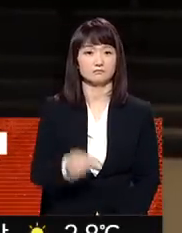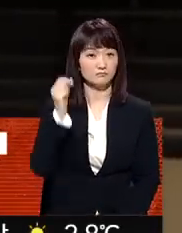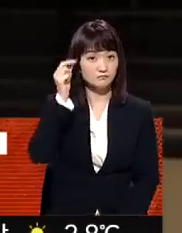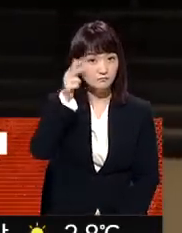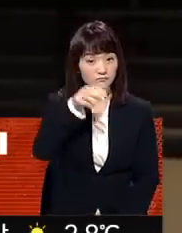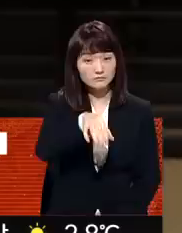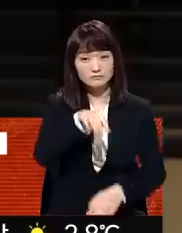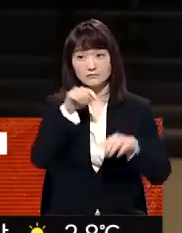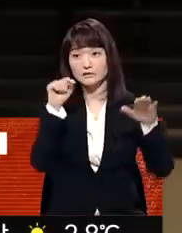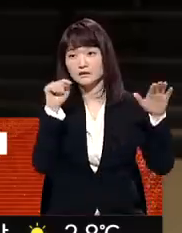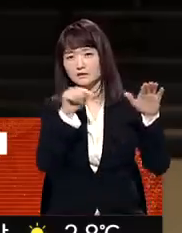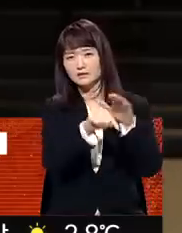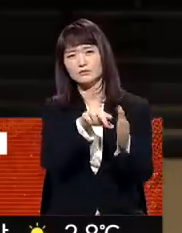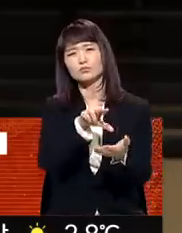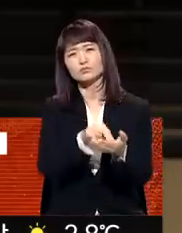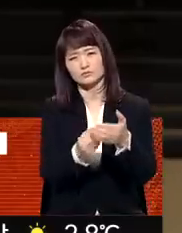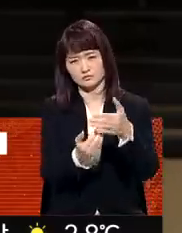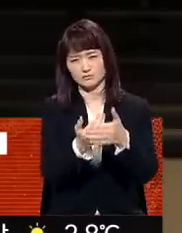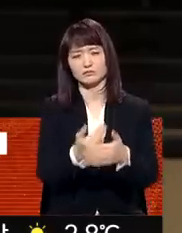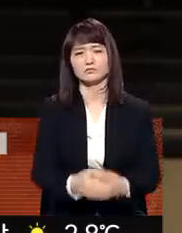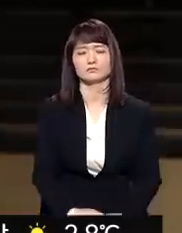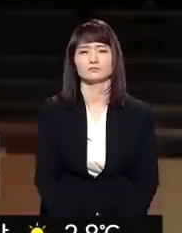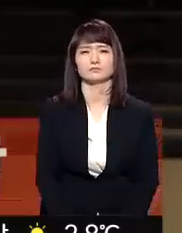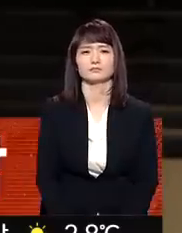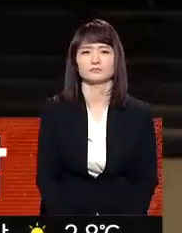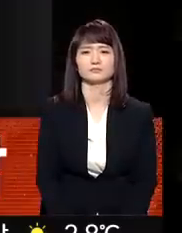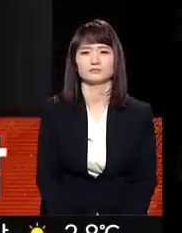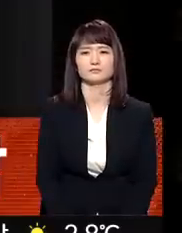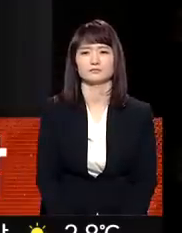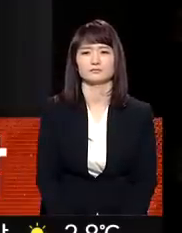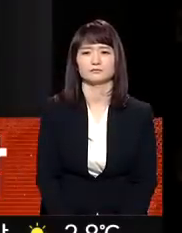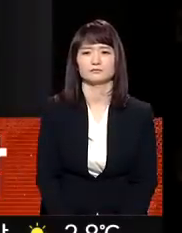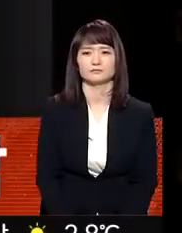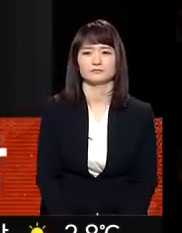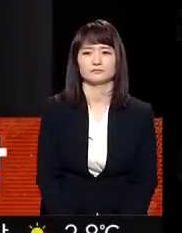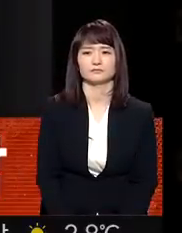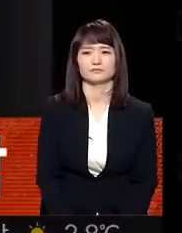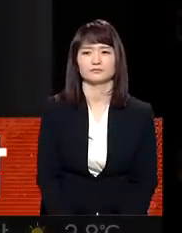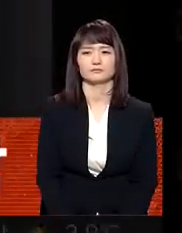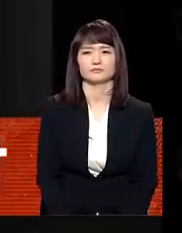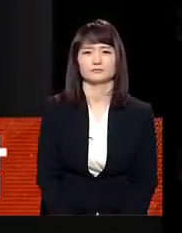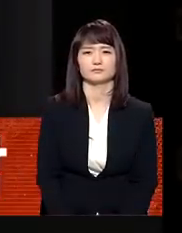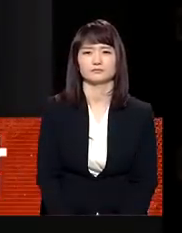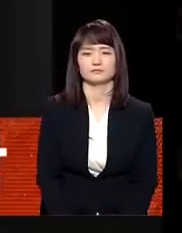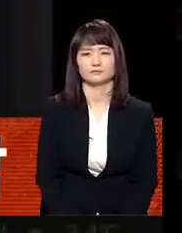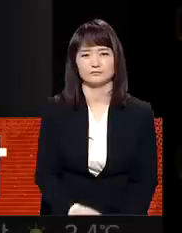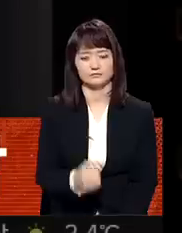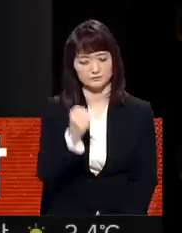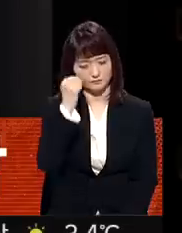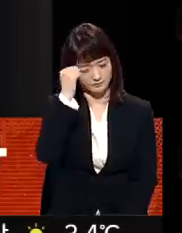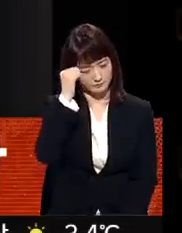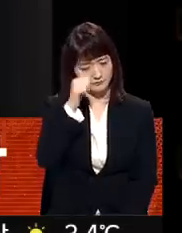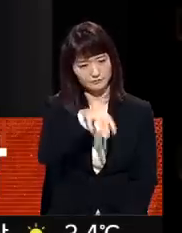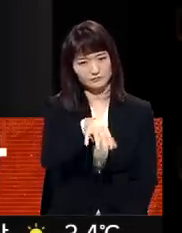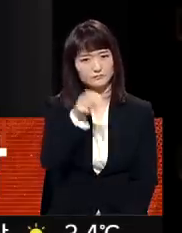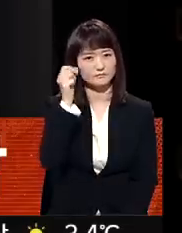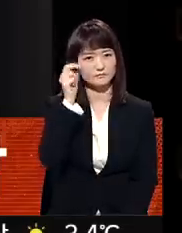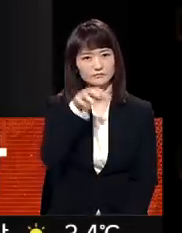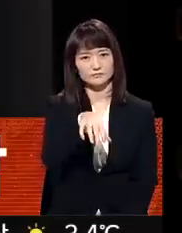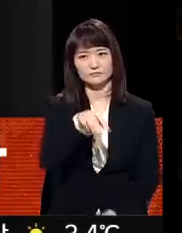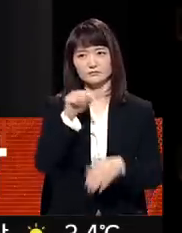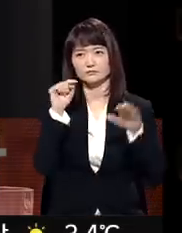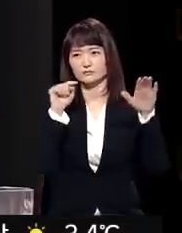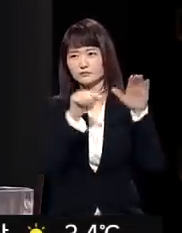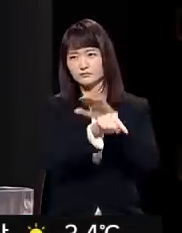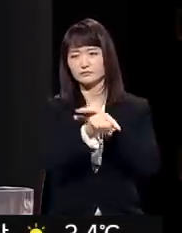호텔 하면서 문제가 일어나게 됩니다 자 일단 숙소에 들어갔던 것이 솔직히 저는